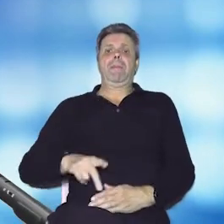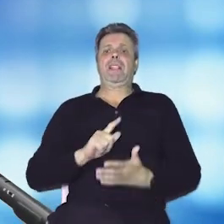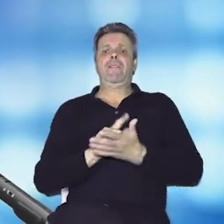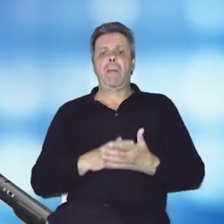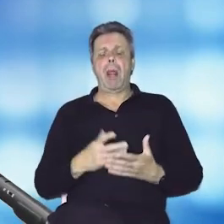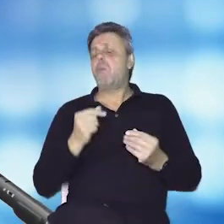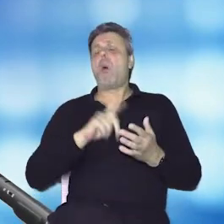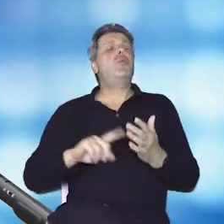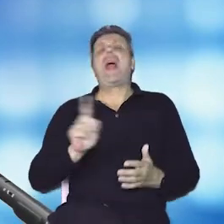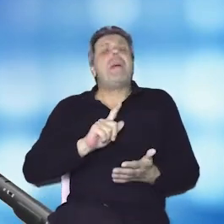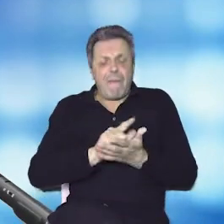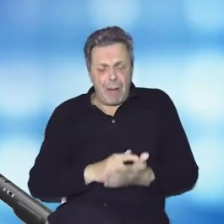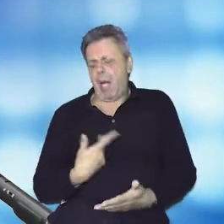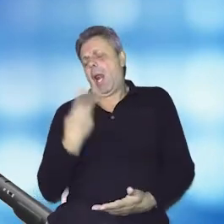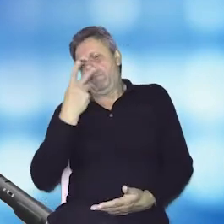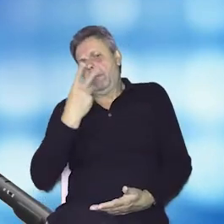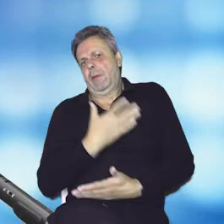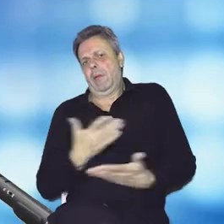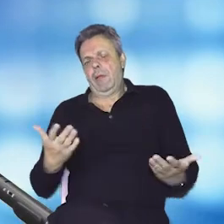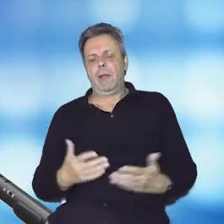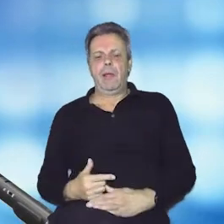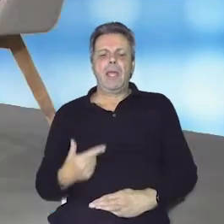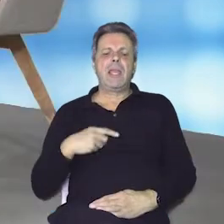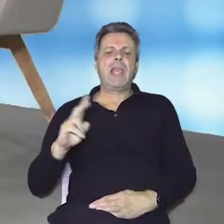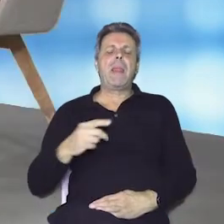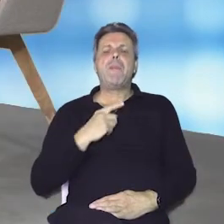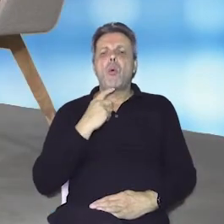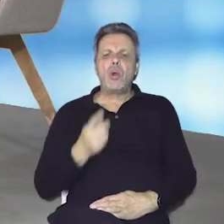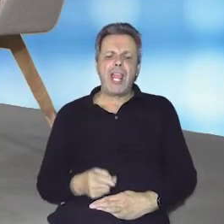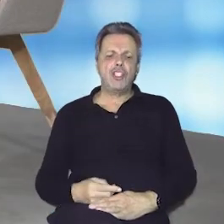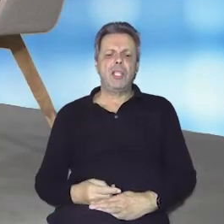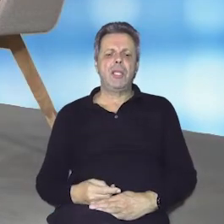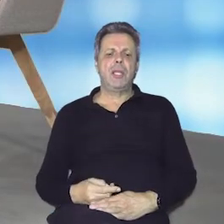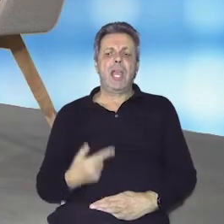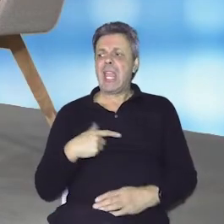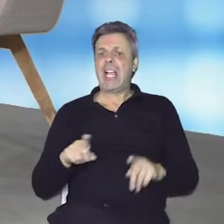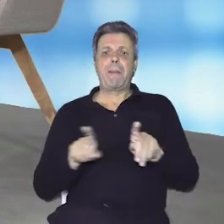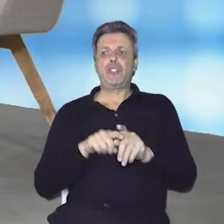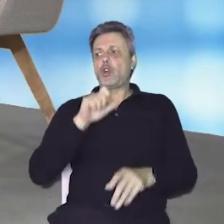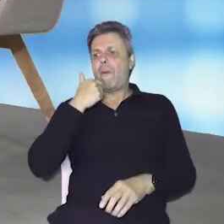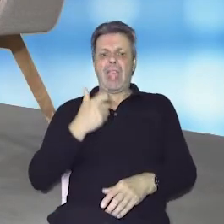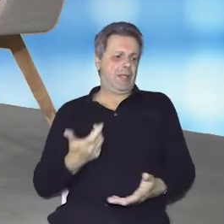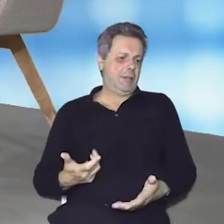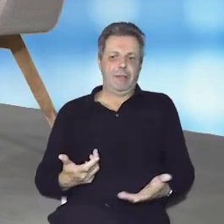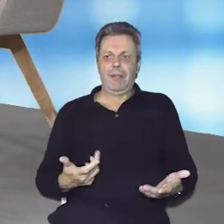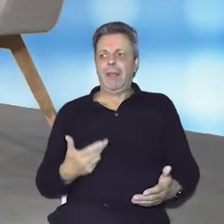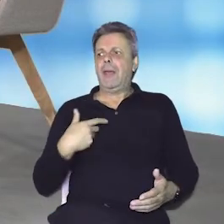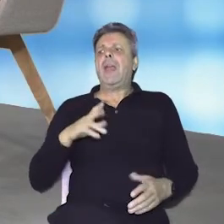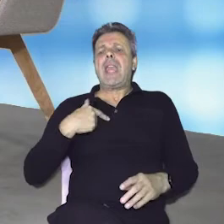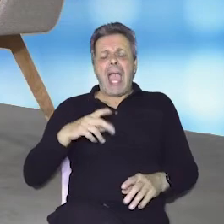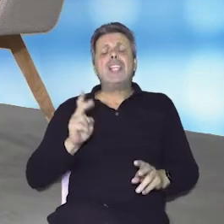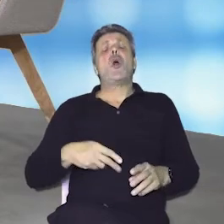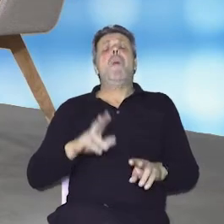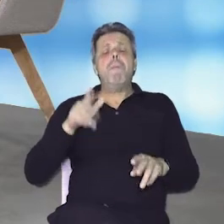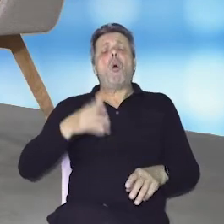Vrlo često nemam vremena. Da, znate, pitam za te razgovore. Ja ne mogu reći da sam isto otkrvio od mesa, isto znam biti nervozna, isto znam da